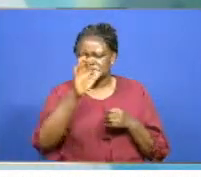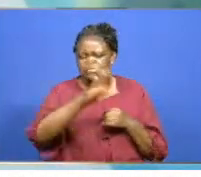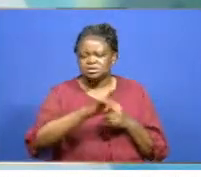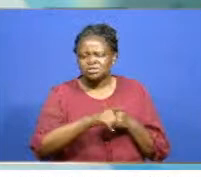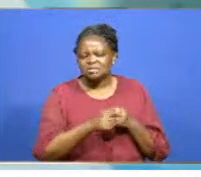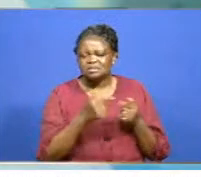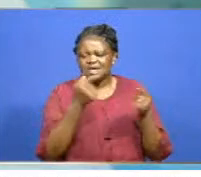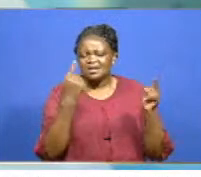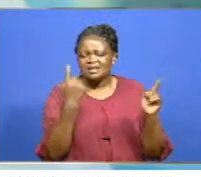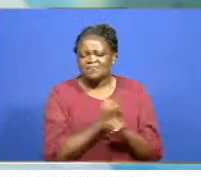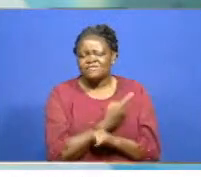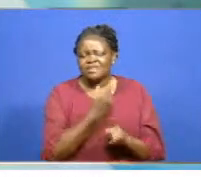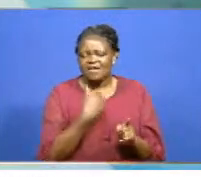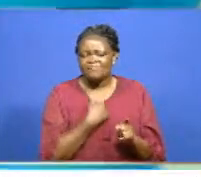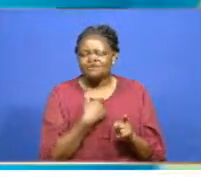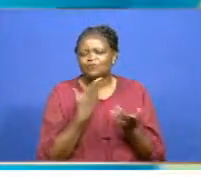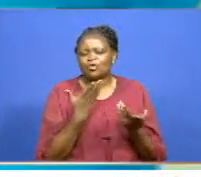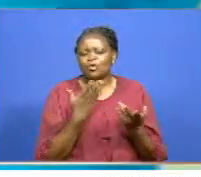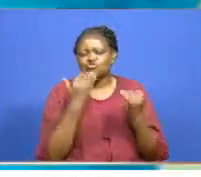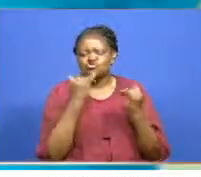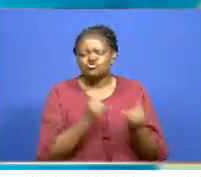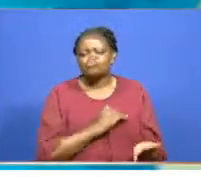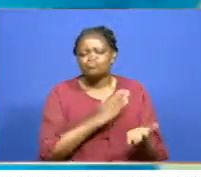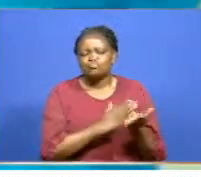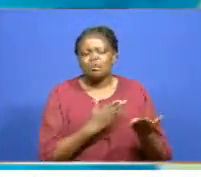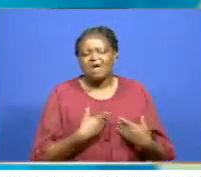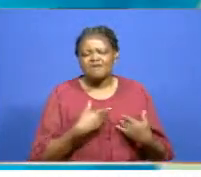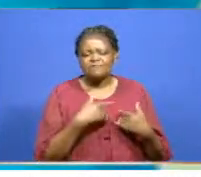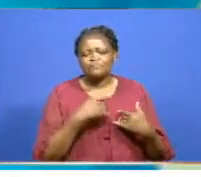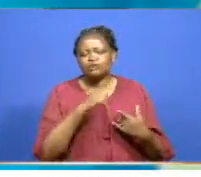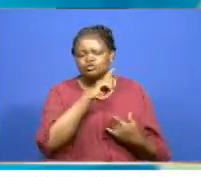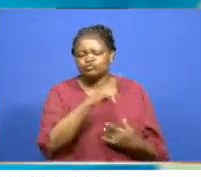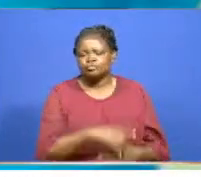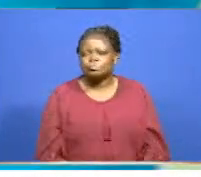ambayo zinaleta ama nguvu mpya? Ndio, kuna nguvu mpya ambayo